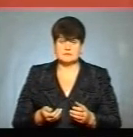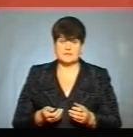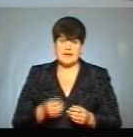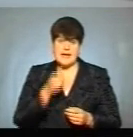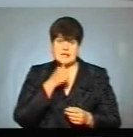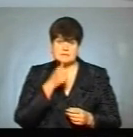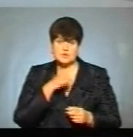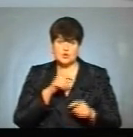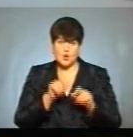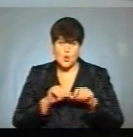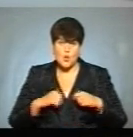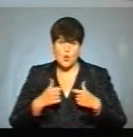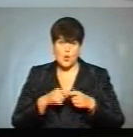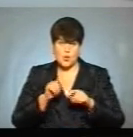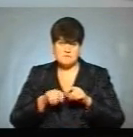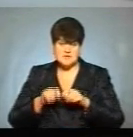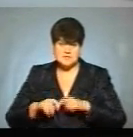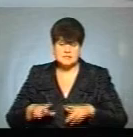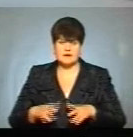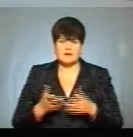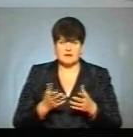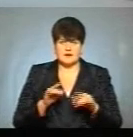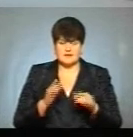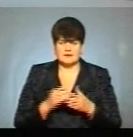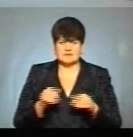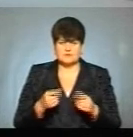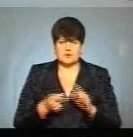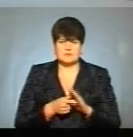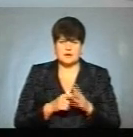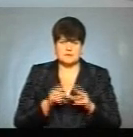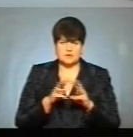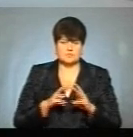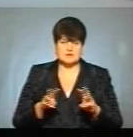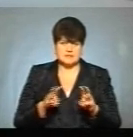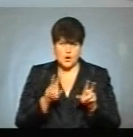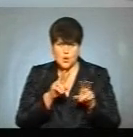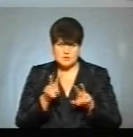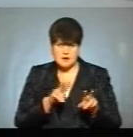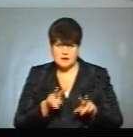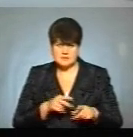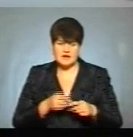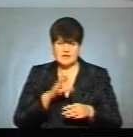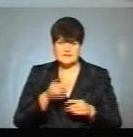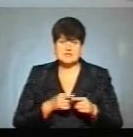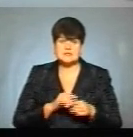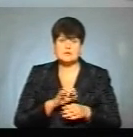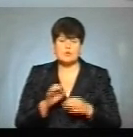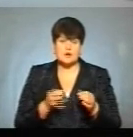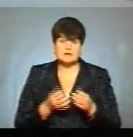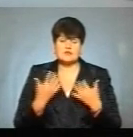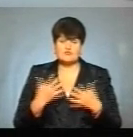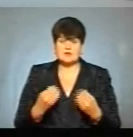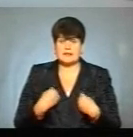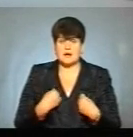експертної комісії, яка є створена при кабінеті міністрів, яка розглядає усі такі проекти, і вже